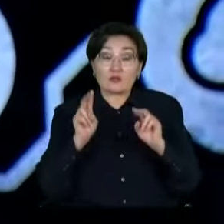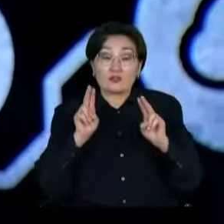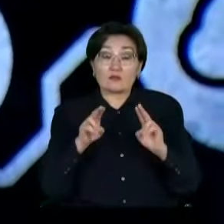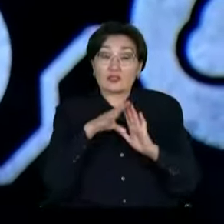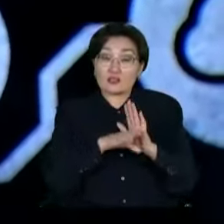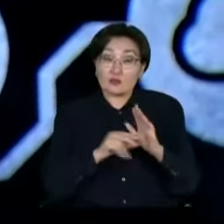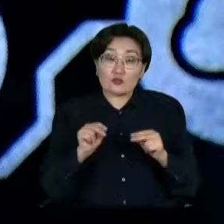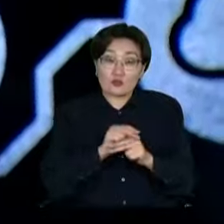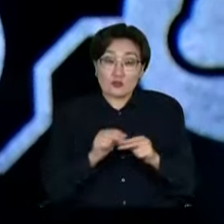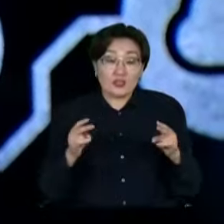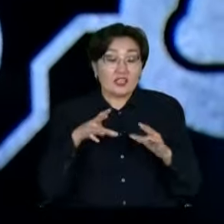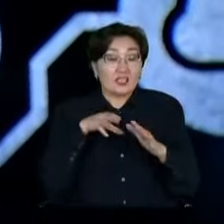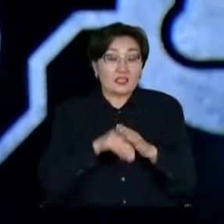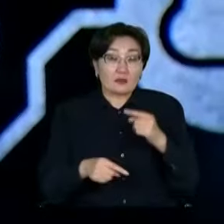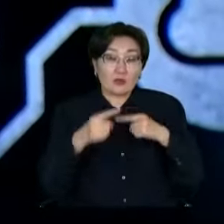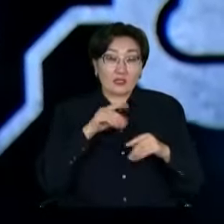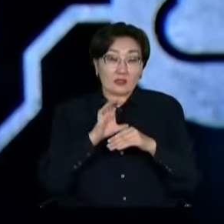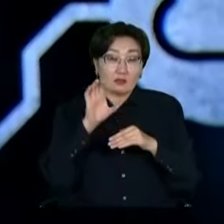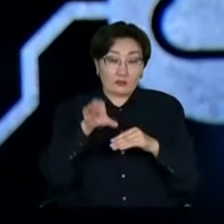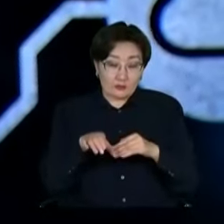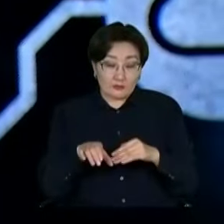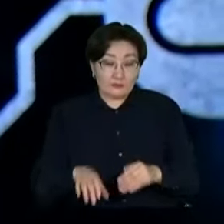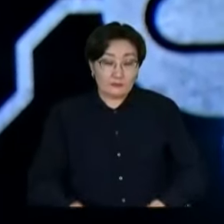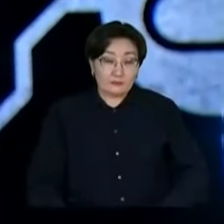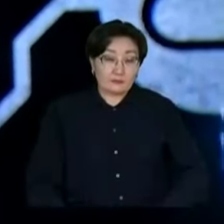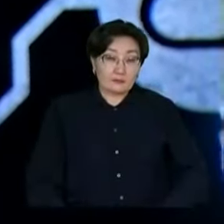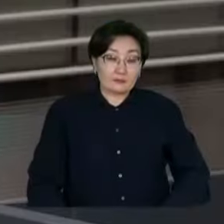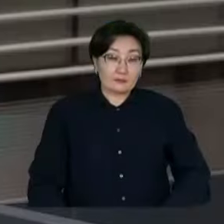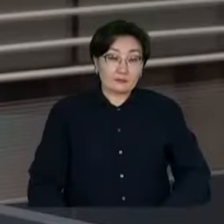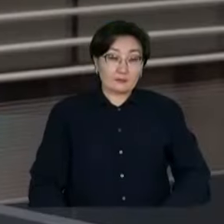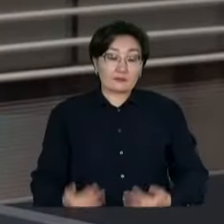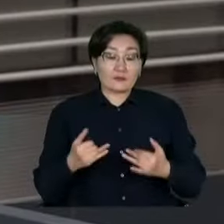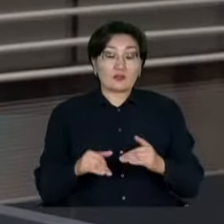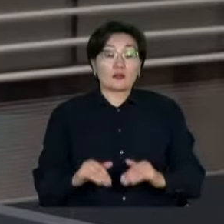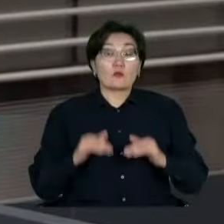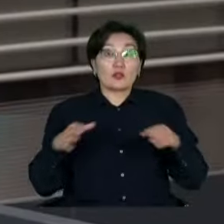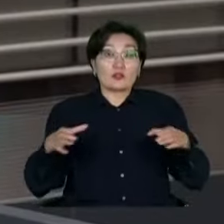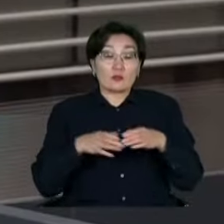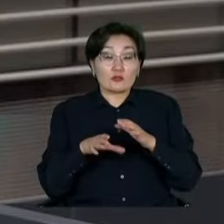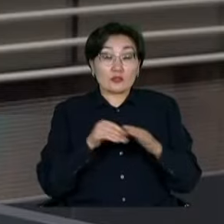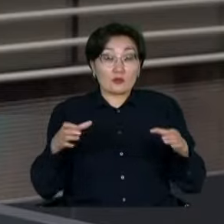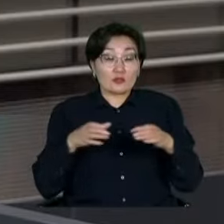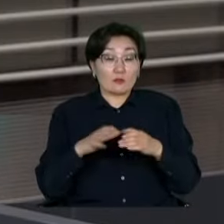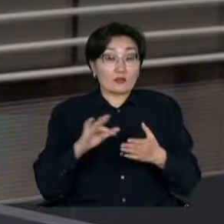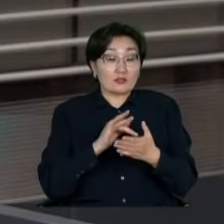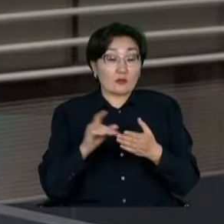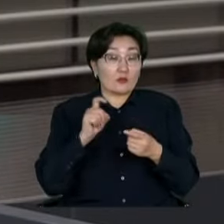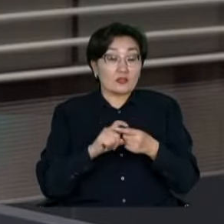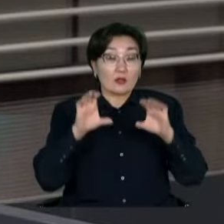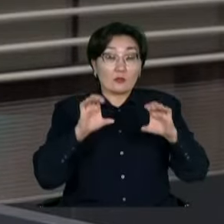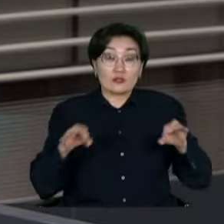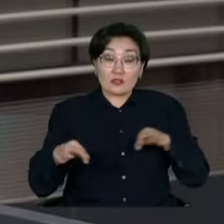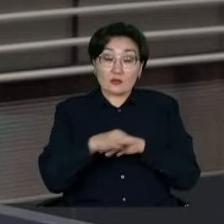енгізіп кері қайтарды. Өмір Серікбекұлы толығырақ түсіндірсін. Жоғары палата депутаттары бюджет туралы заңды талқылап